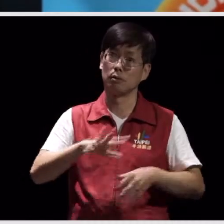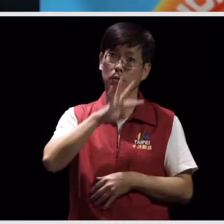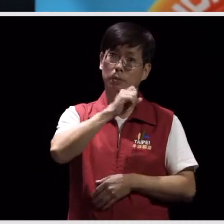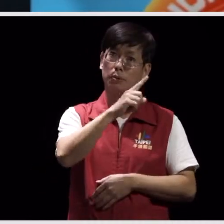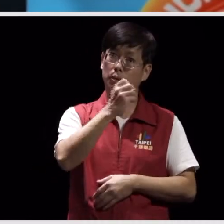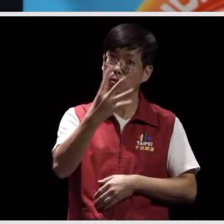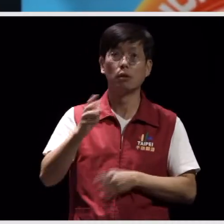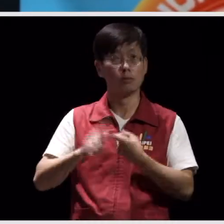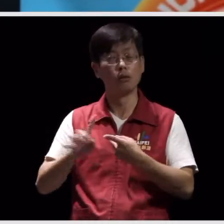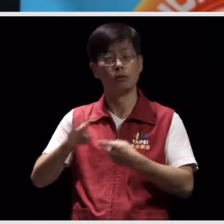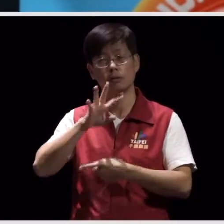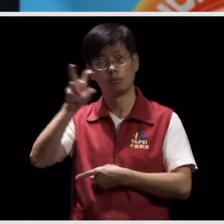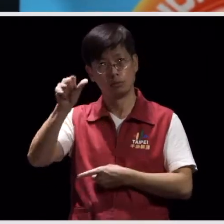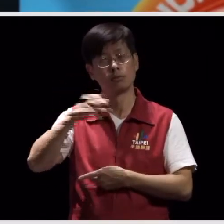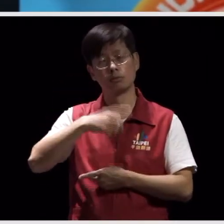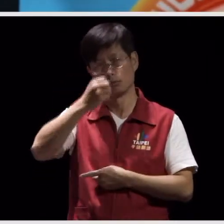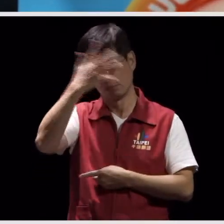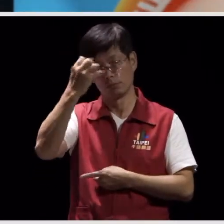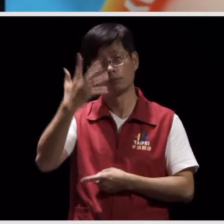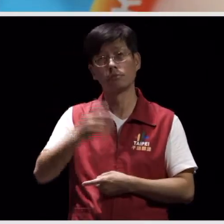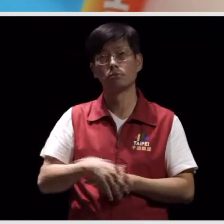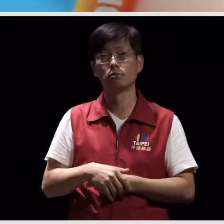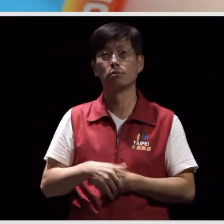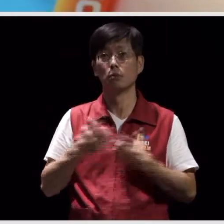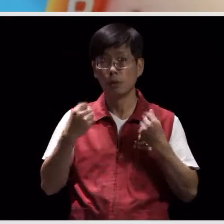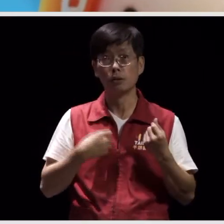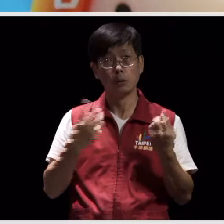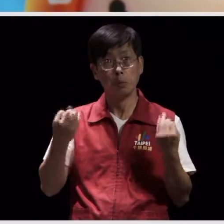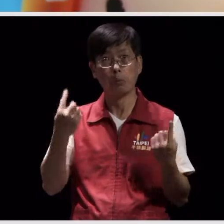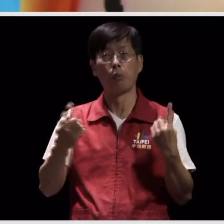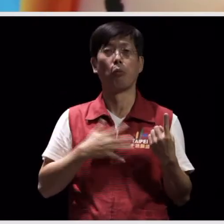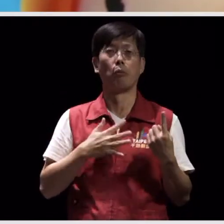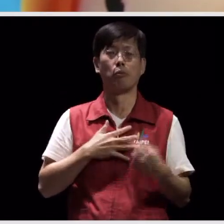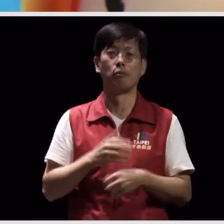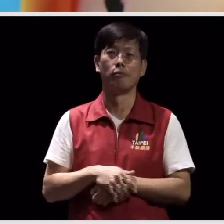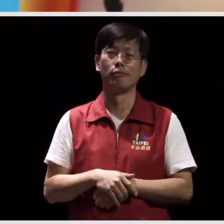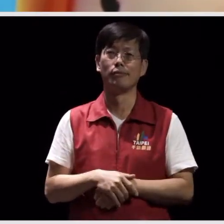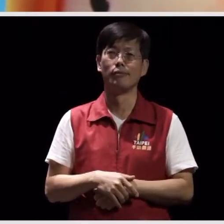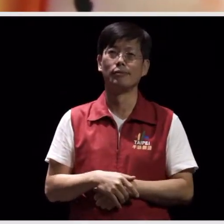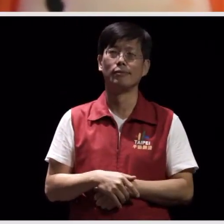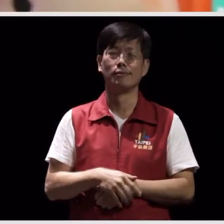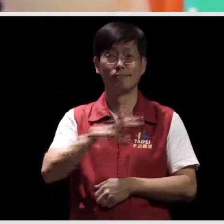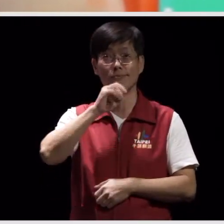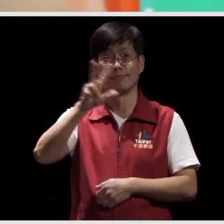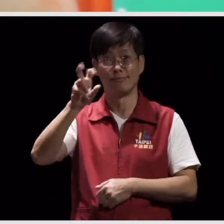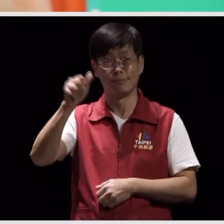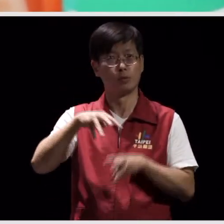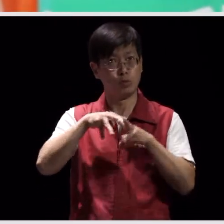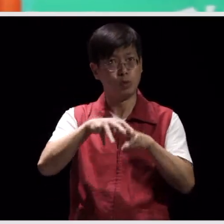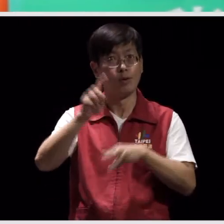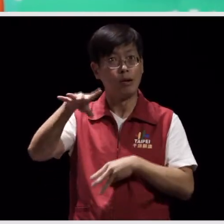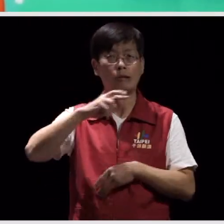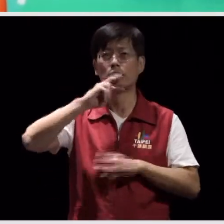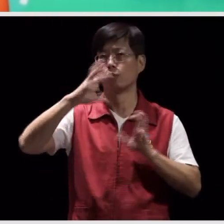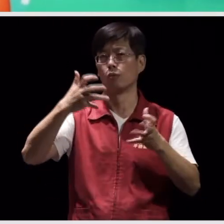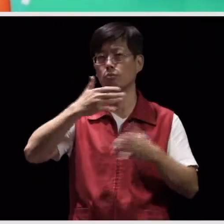104岁嘛，所以很年轻嘛。对，人都是要透过适度的比较嘛。好。他75岁的时候跑去英国，为